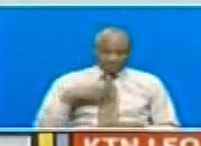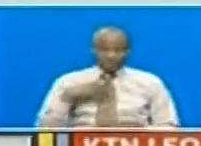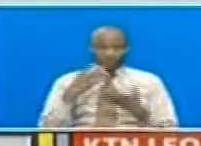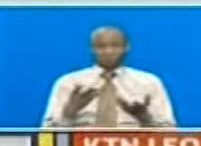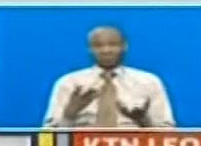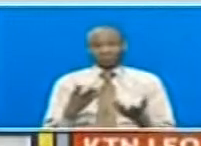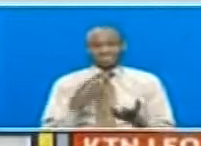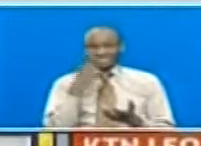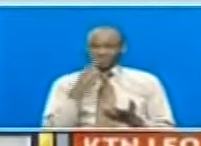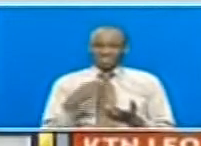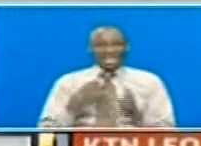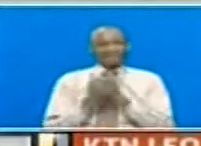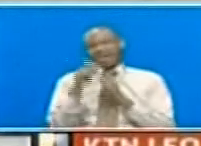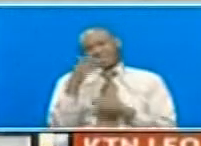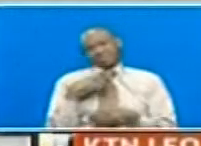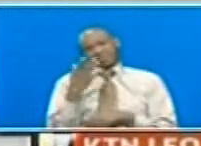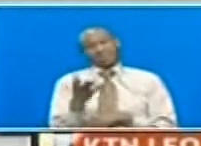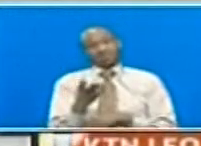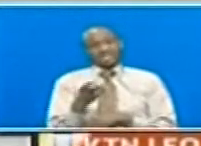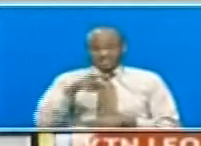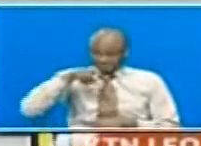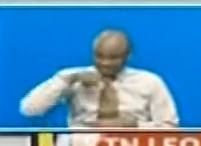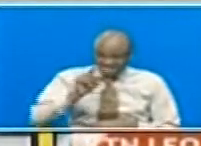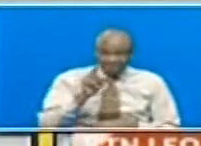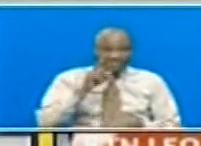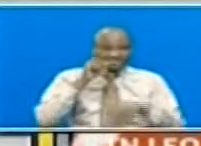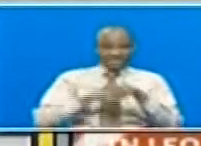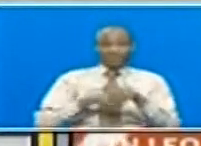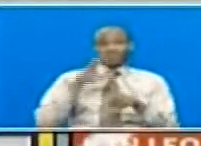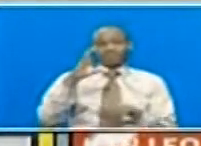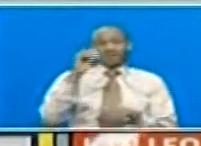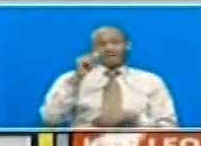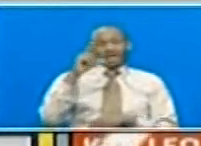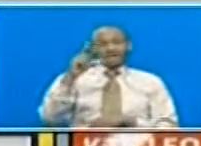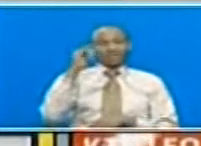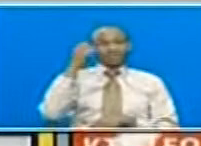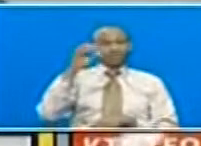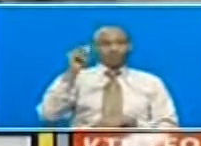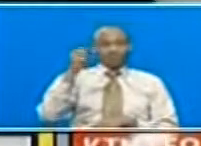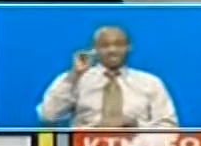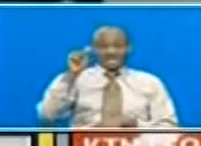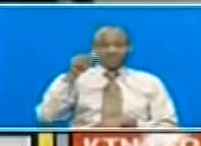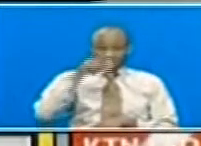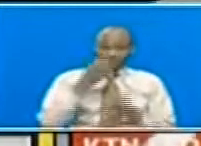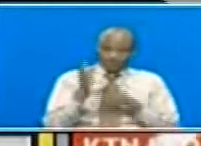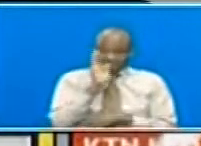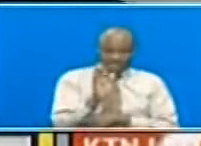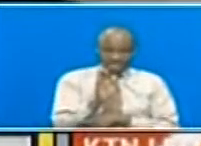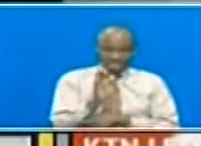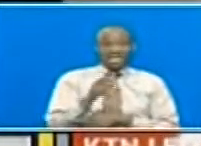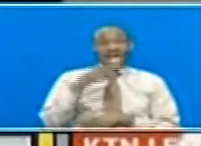wengine tukiwasaidia kidogo hapa. Kwa puo akiwa California mtaani Eastleigh jijini Nairobi biasharani,